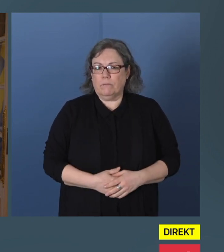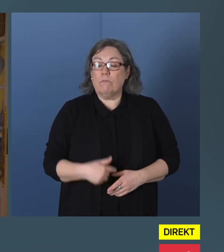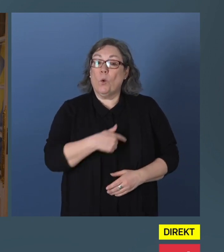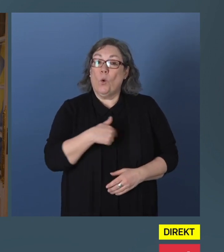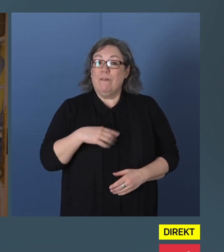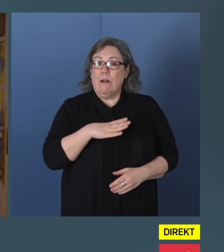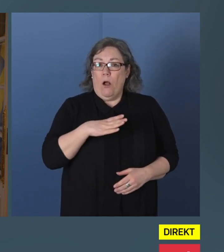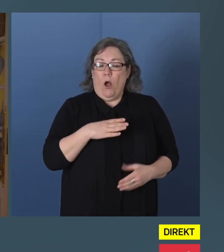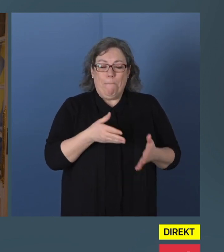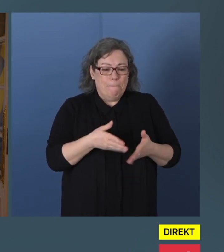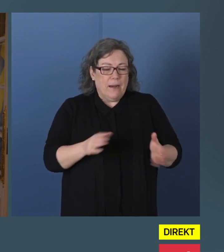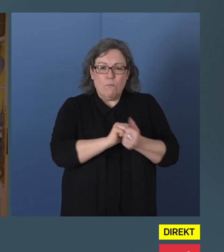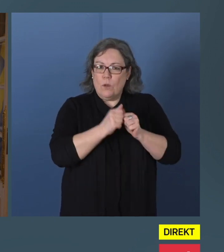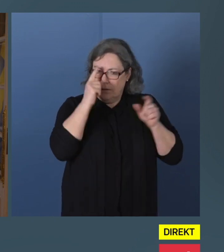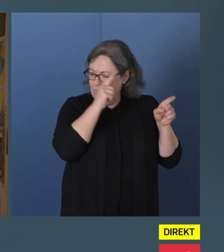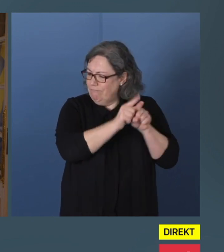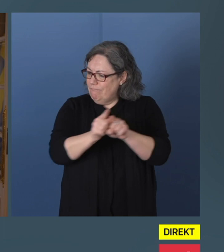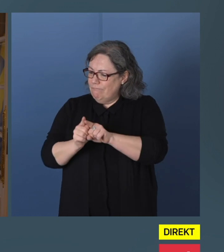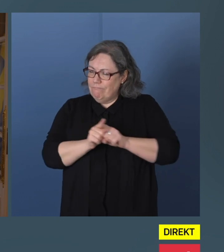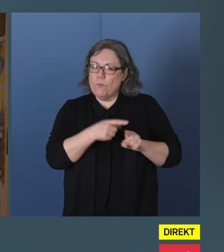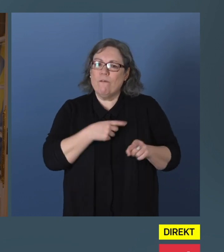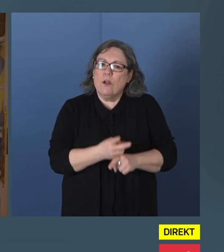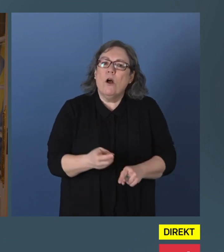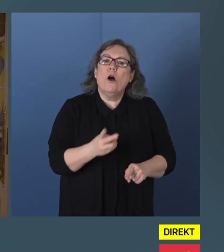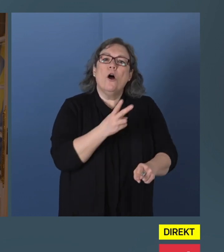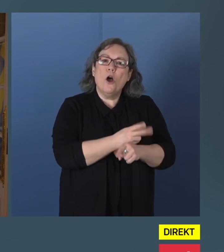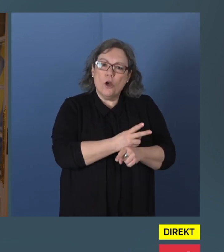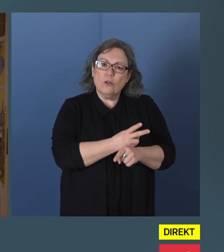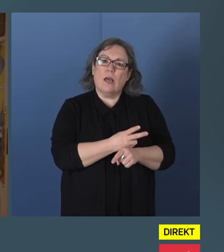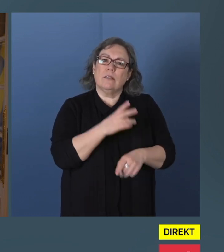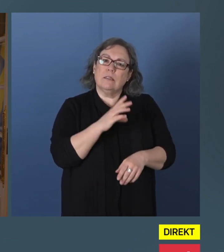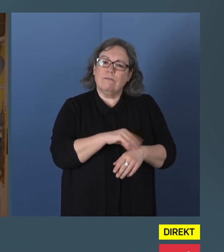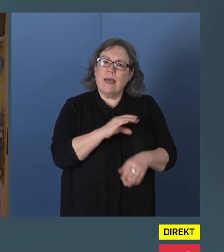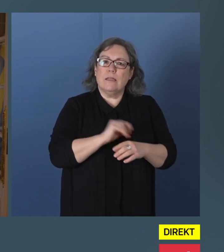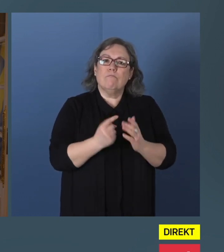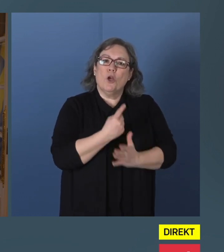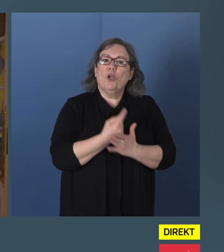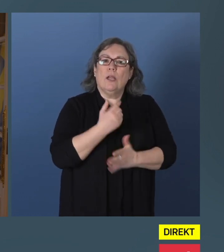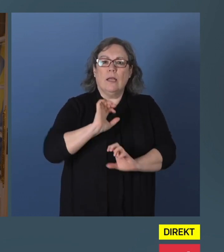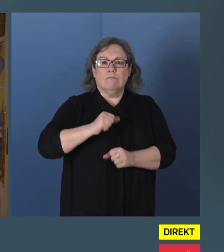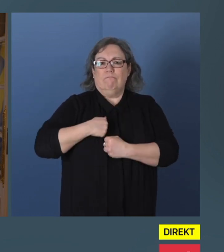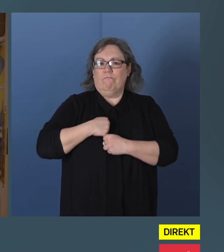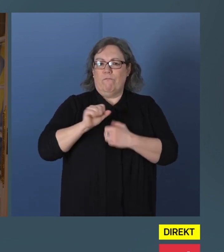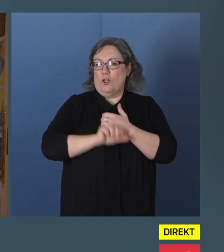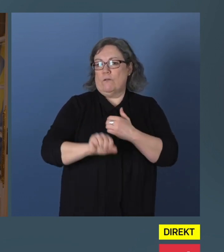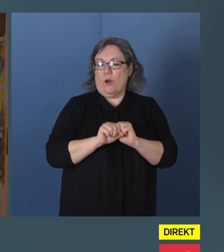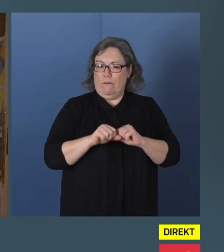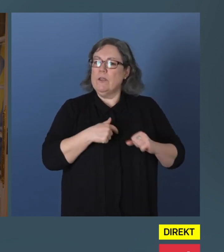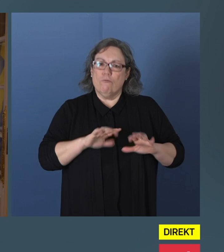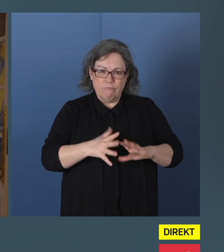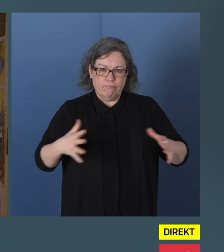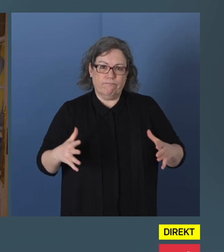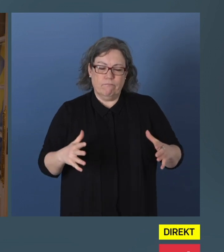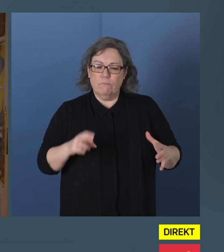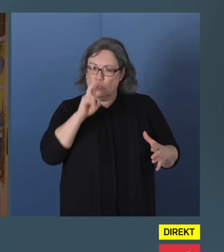bred politisk enighet en kraftig förstärkning av vårt lands försvarsförmåga. Och det är uppenbart att takten nu